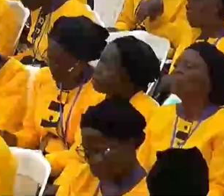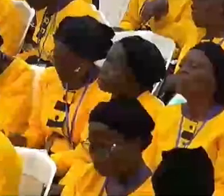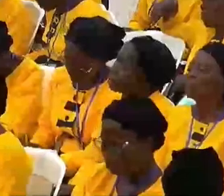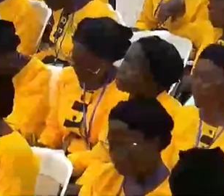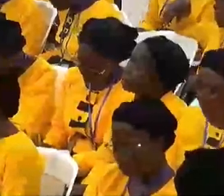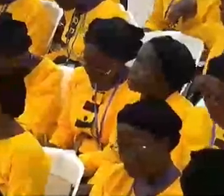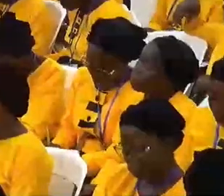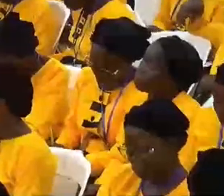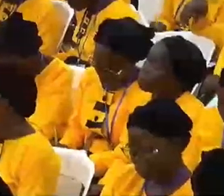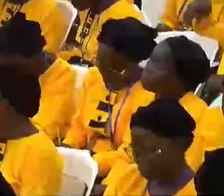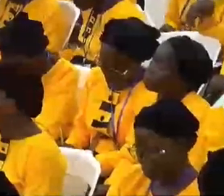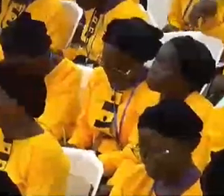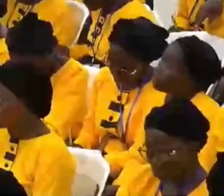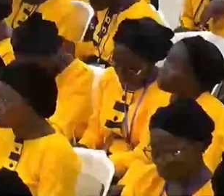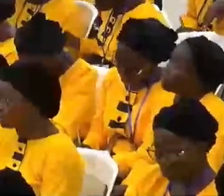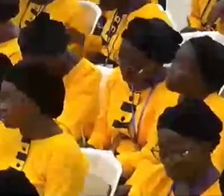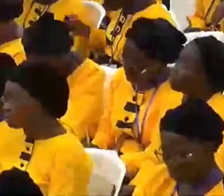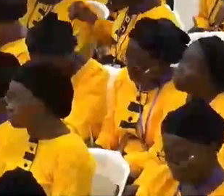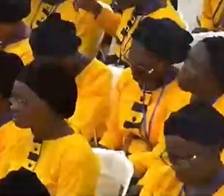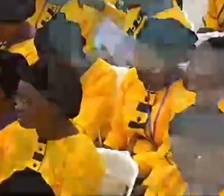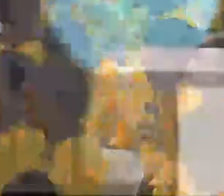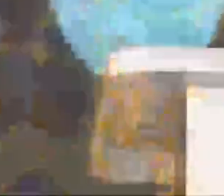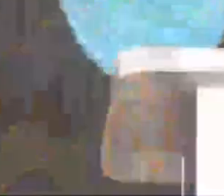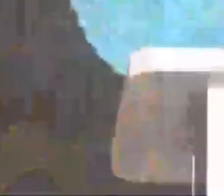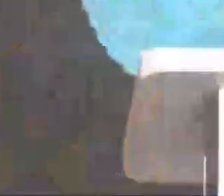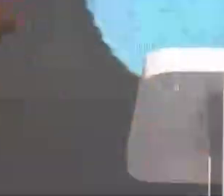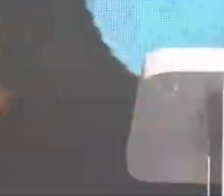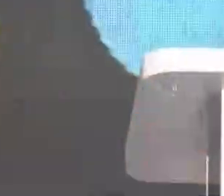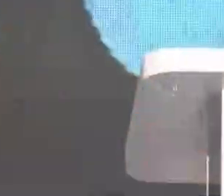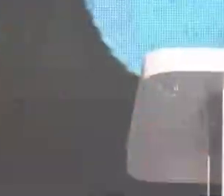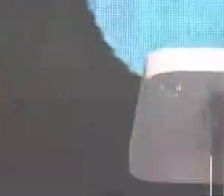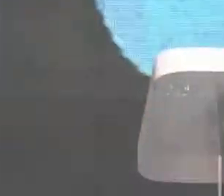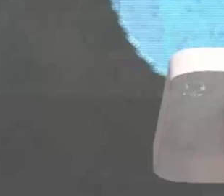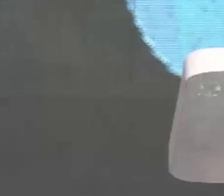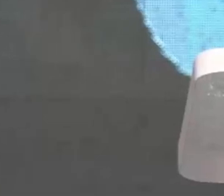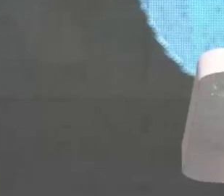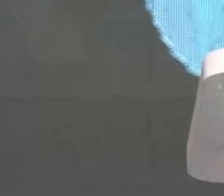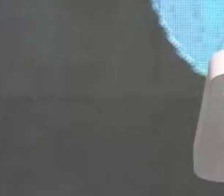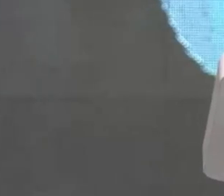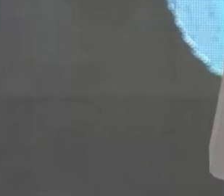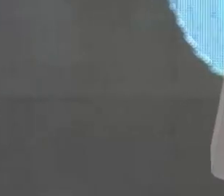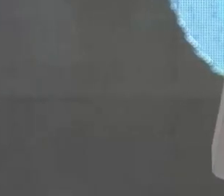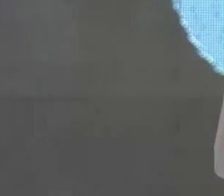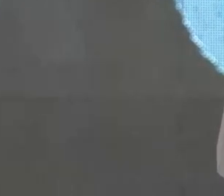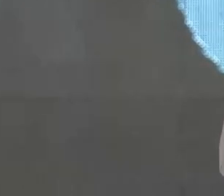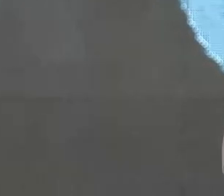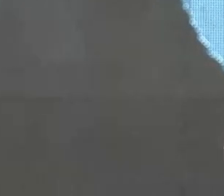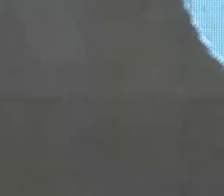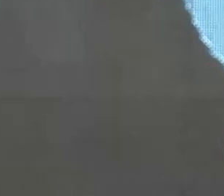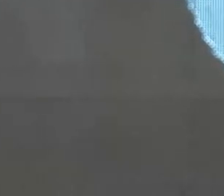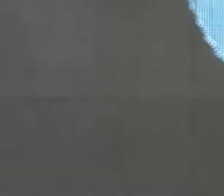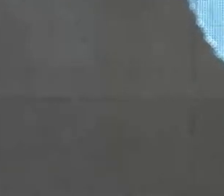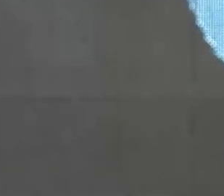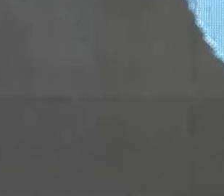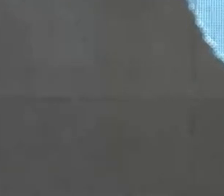irréfléchie. La corruption et la fréquence de leur péché mignon, péché habituel. Deuxièmement, la conséquence et la fatalité